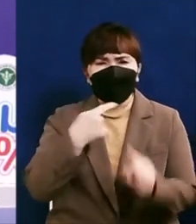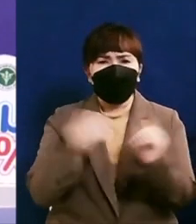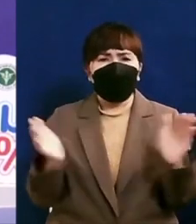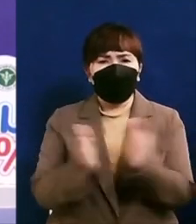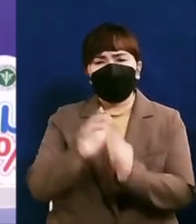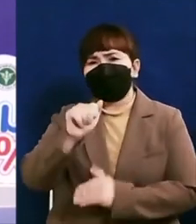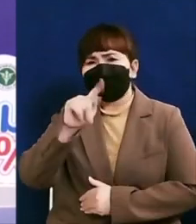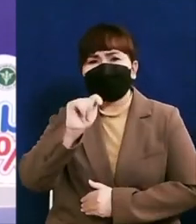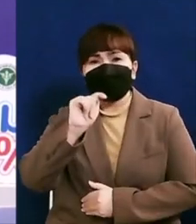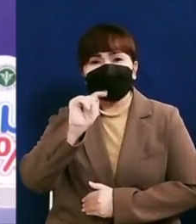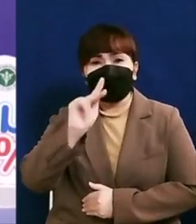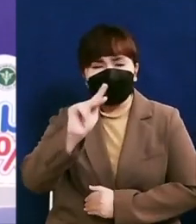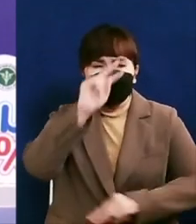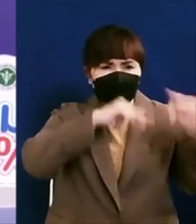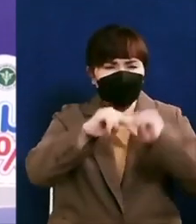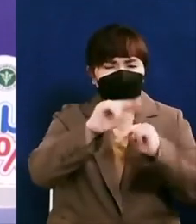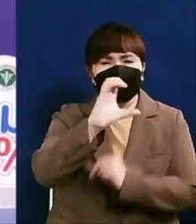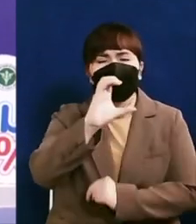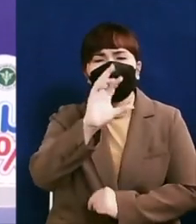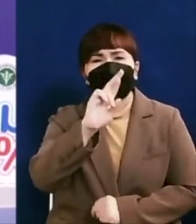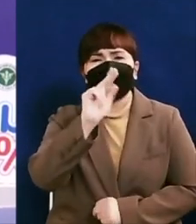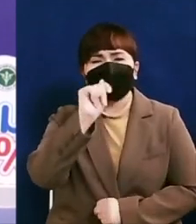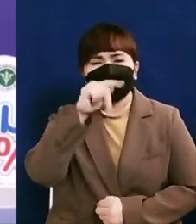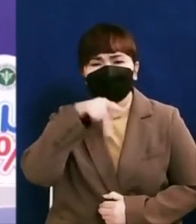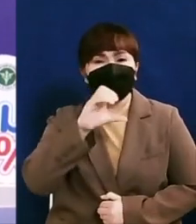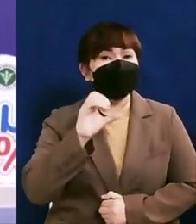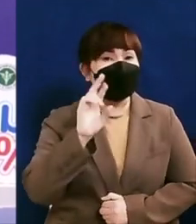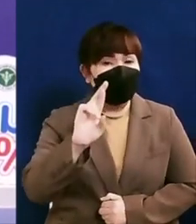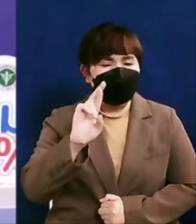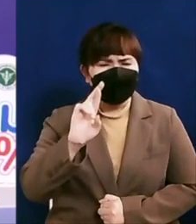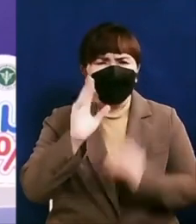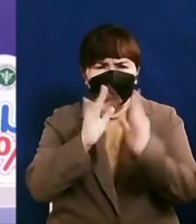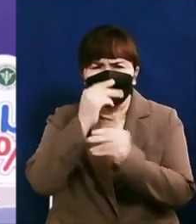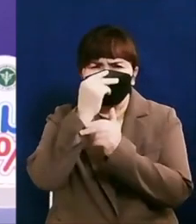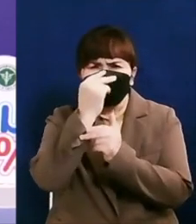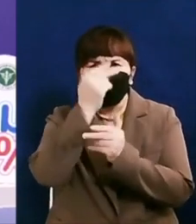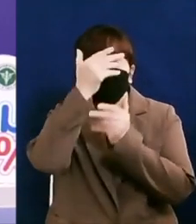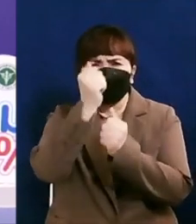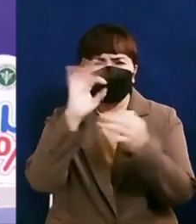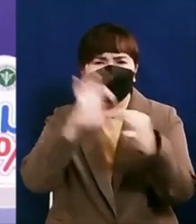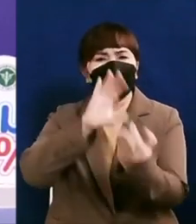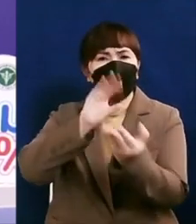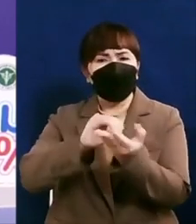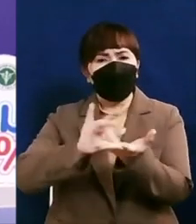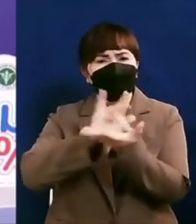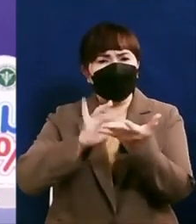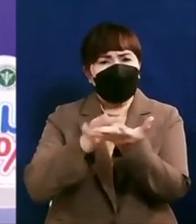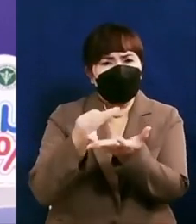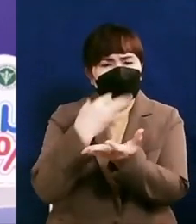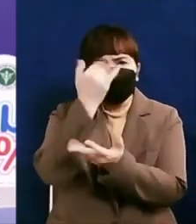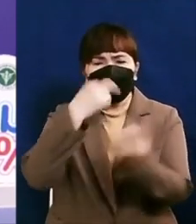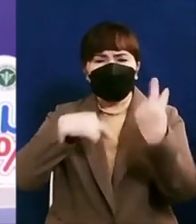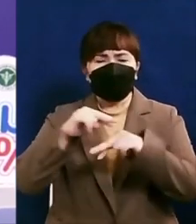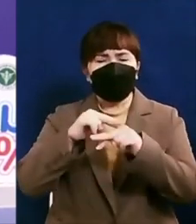ฏว่าก็หลายๆท่านก็เป็นนะครับให้ความสนใจนะครับในเรื่องของยาต้านไวรัสนะครับซึ่งเ